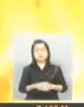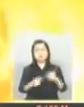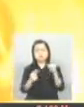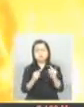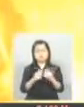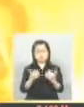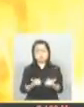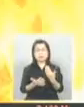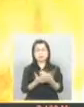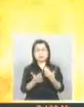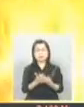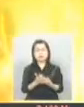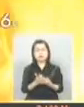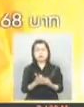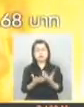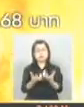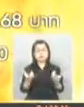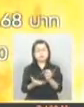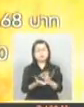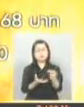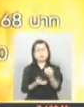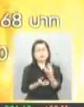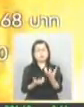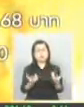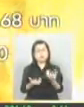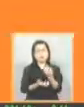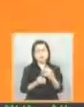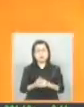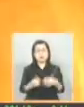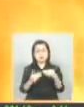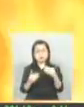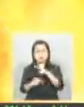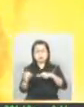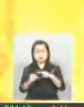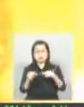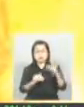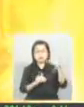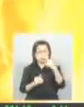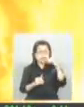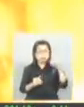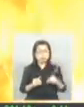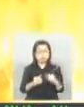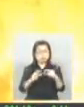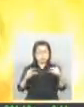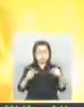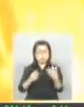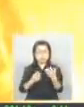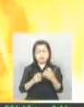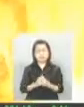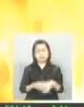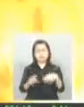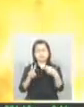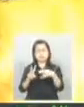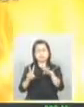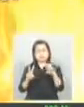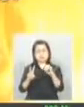งนี้เงินนั้นอ่อนค่าลงมานะคะโดยเฉพาะค่าเงินบาทเมื่อเทียบกับดอลลาร์สหรัฐค่ะทองคำแท่งอยู่ที่ 2,450 บา